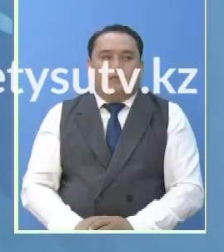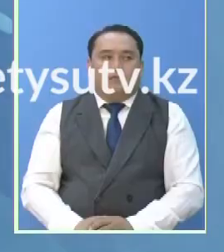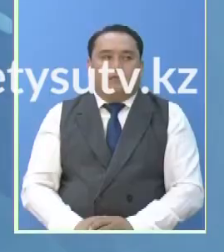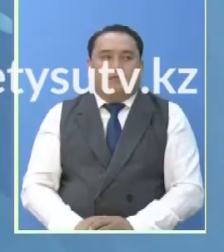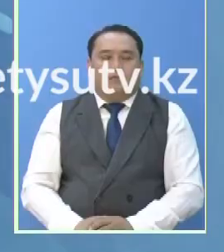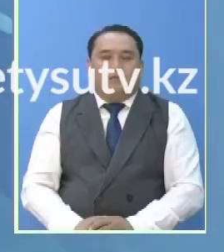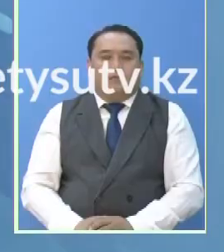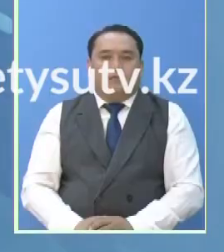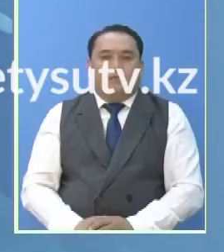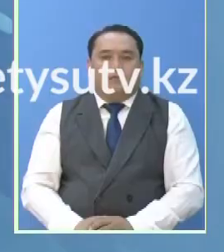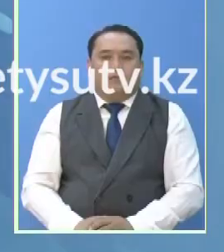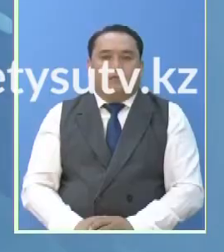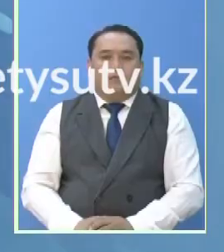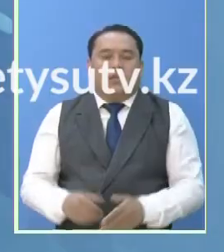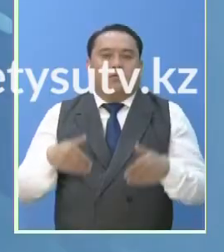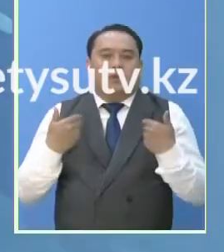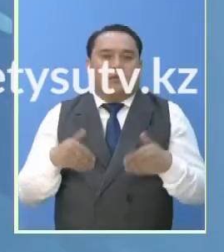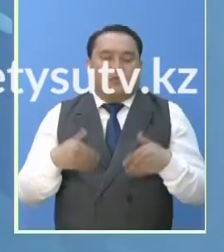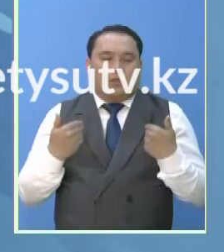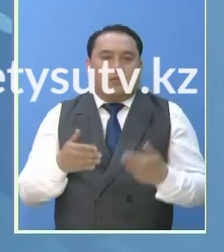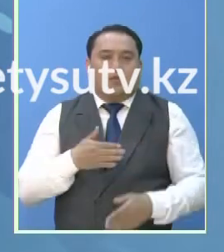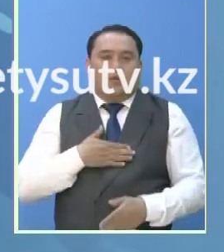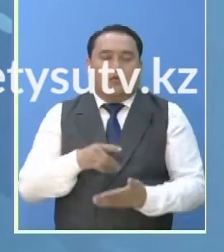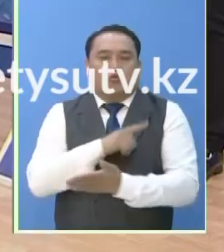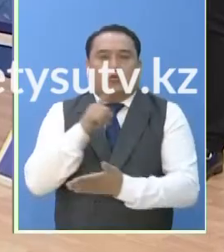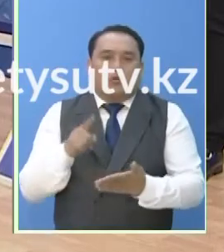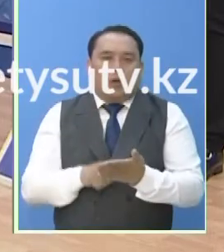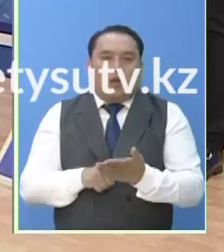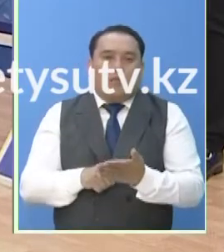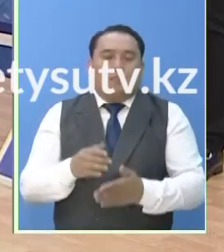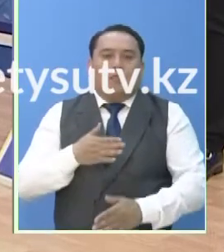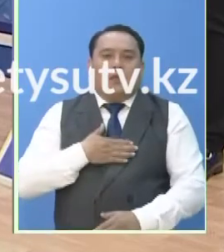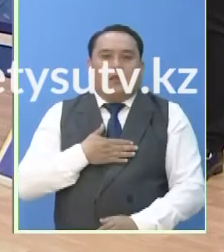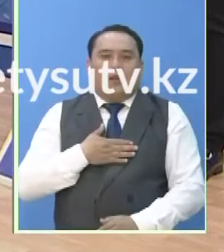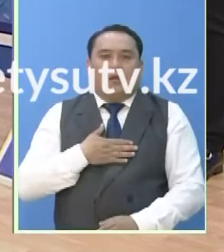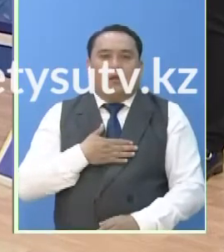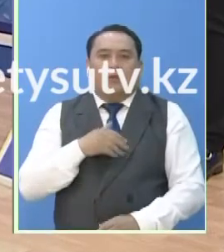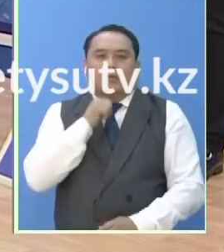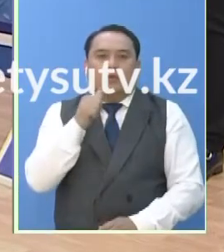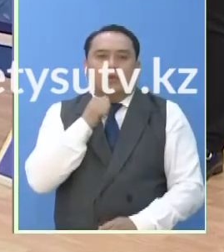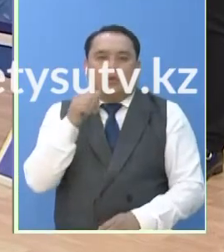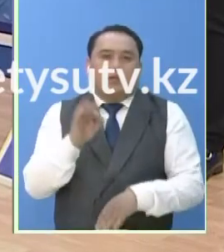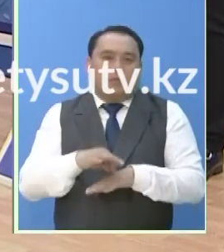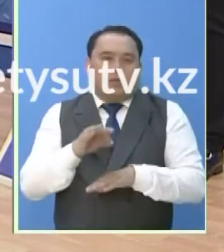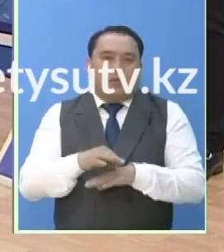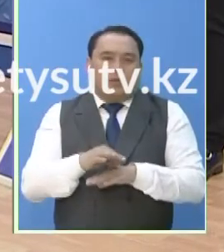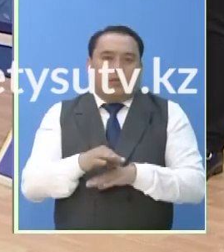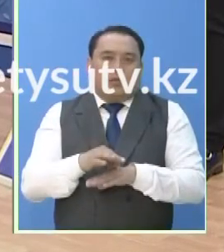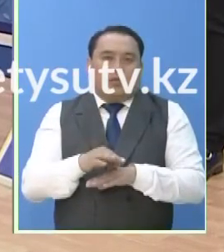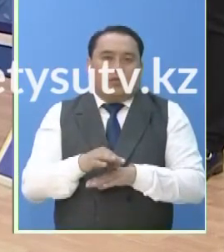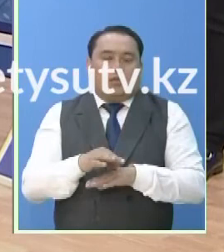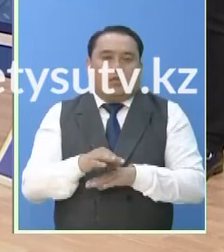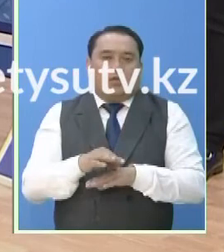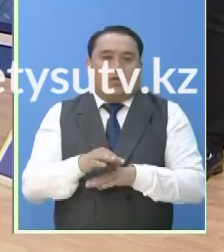байланыстасыз. Саламатсыздар ма? Сәлеметсіз бе? Менде мынандай сұрақ. Менде қант диабетімін, инсулиндамын.